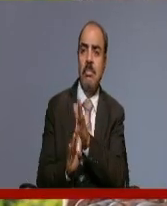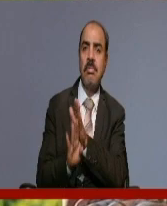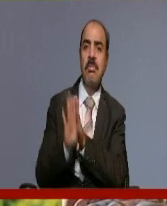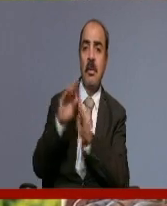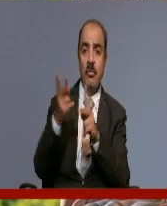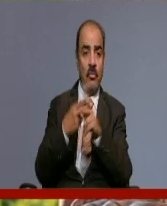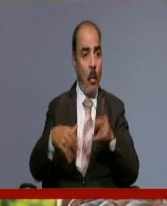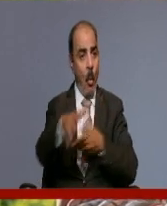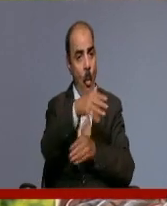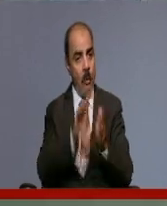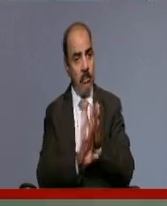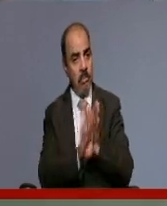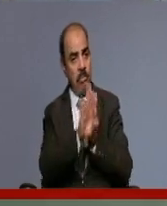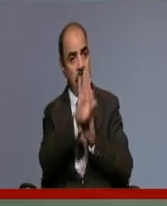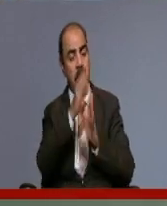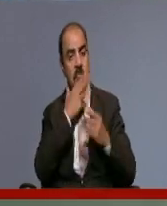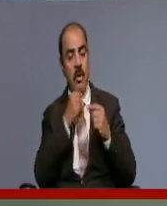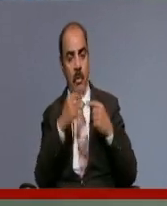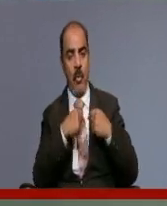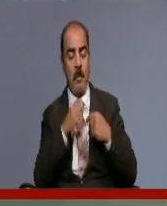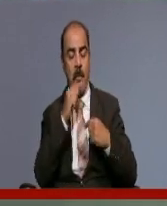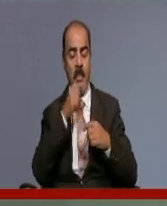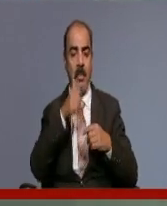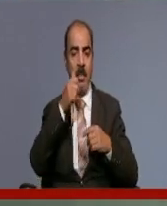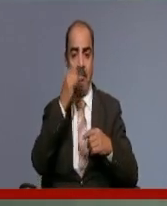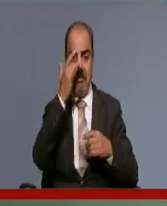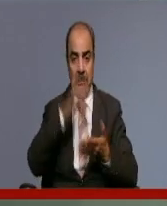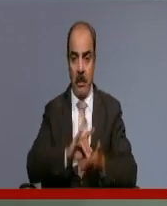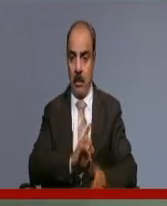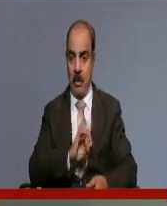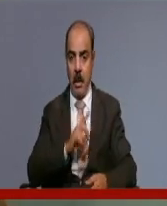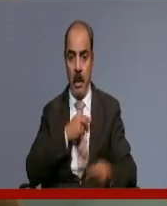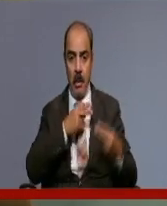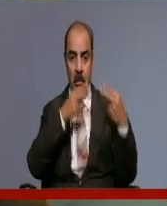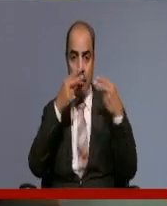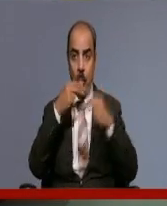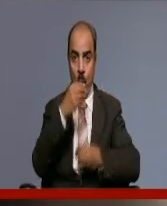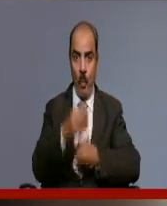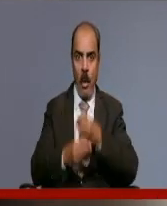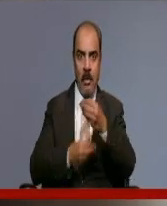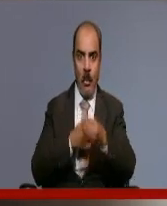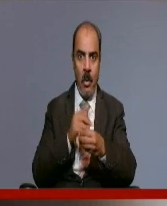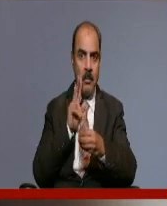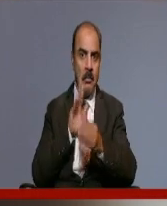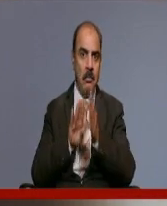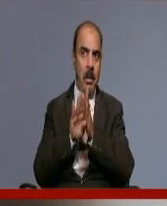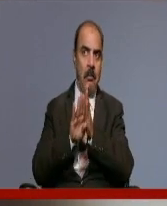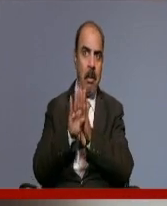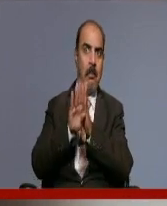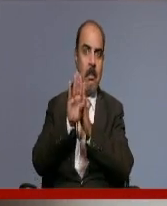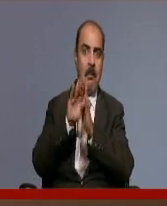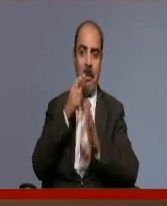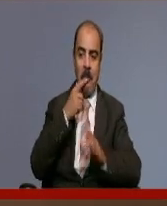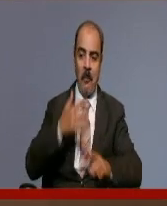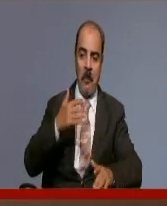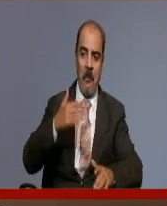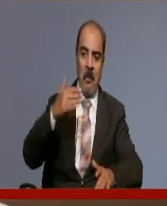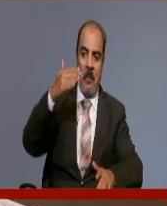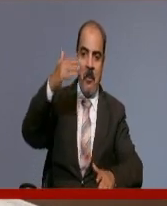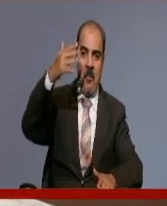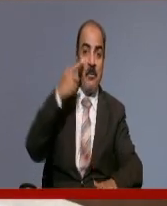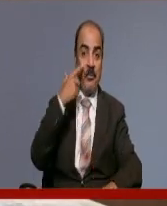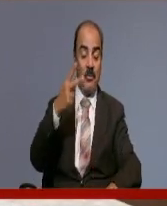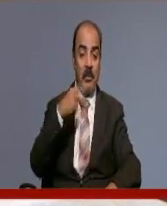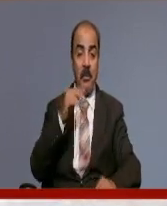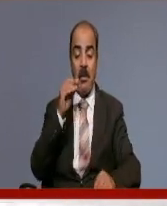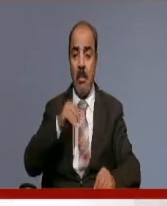المجتمع بنجاحها في الاخر بتشوف حلمها بتحقق قدام عينيها على مدار عمرها ومش مهم